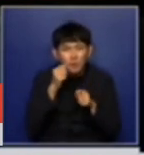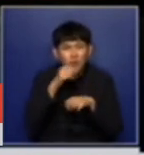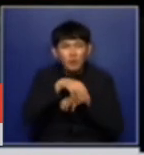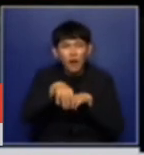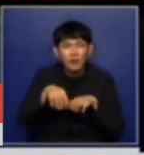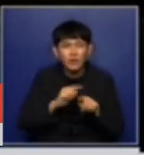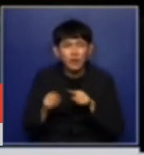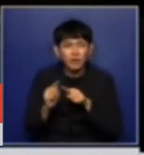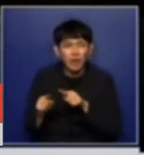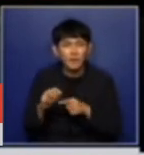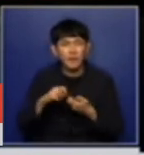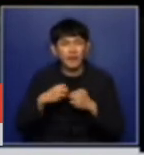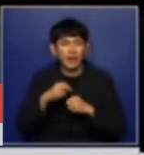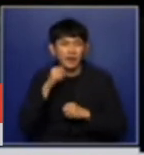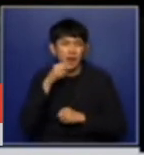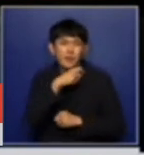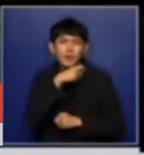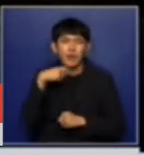ามว่า